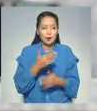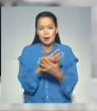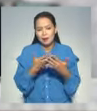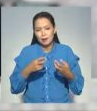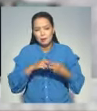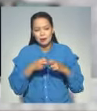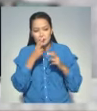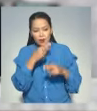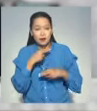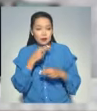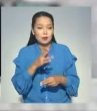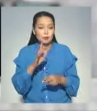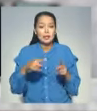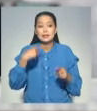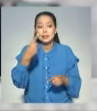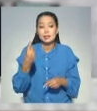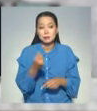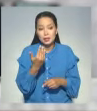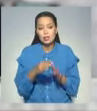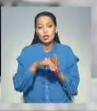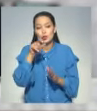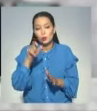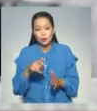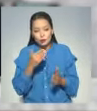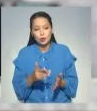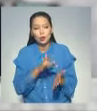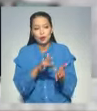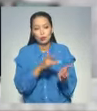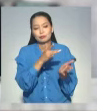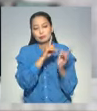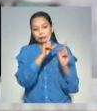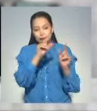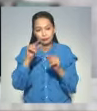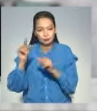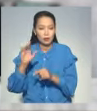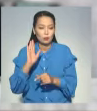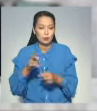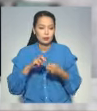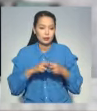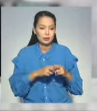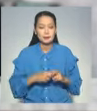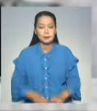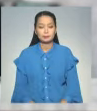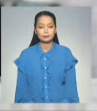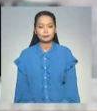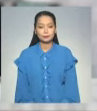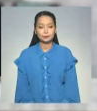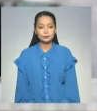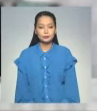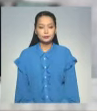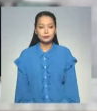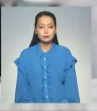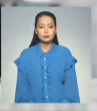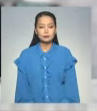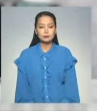мәселе қаралды. Енді келесі аптадан бастап депутаттар өңірлерге шығады. Ақбота Базарбай, Бауыржан Жолдыбалин, Астана